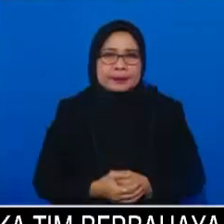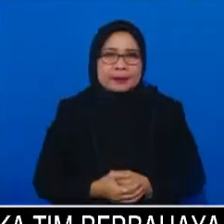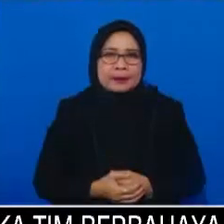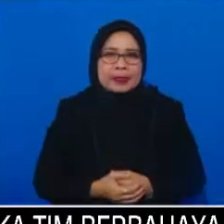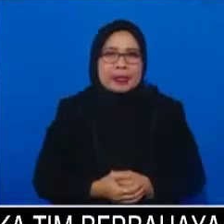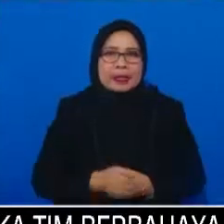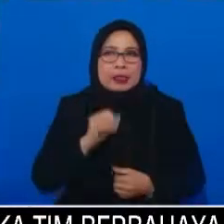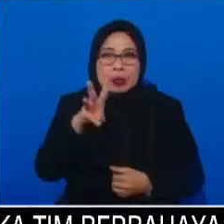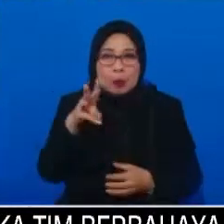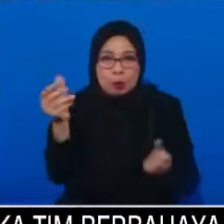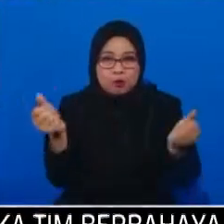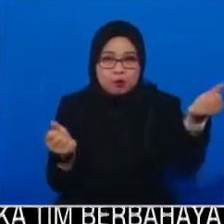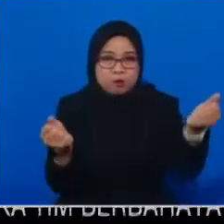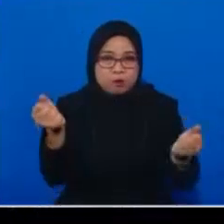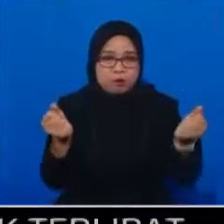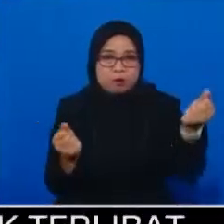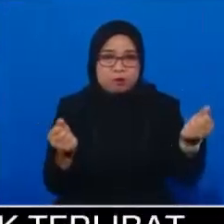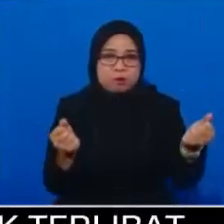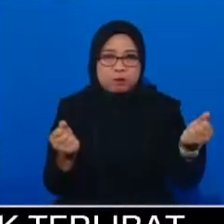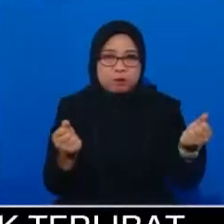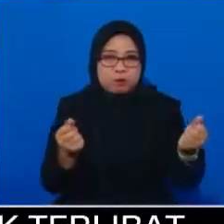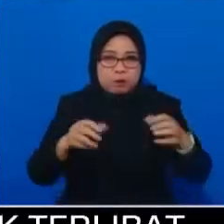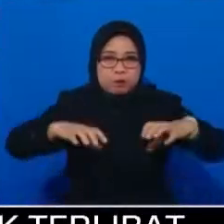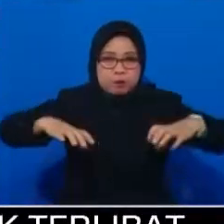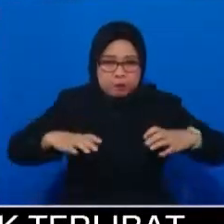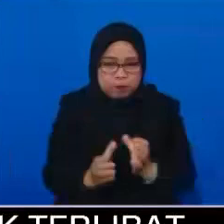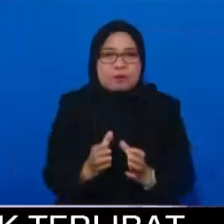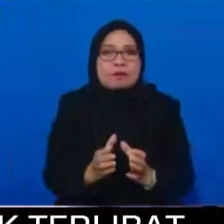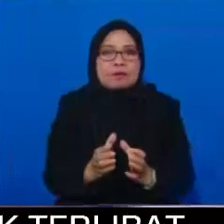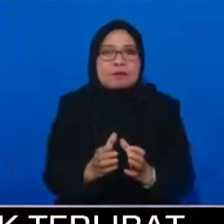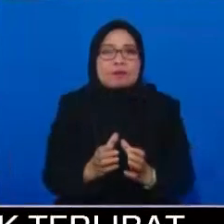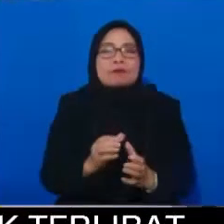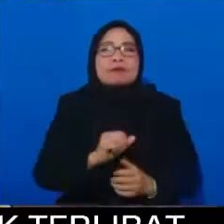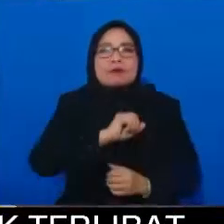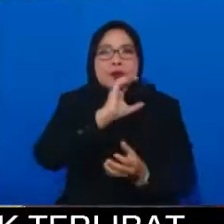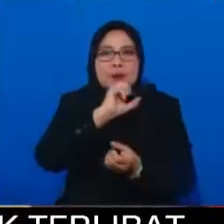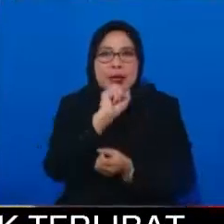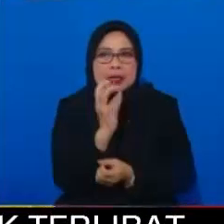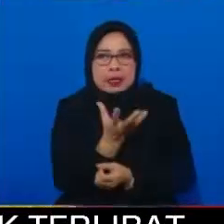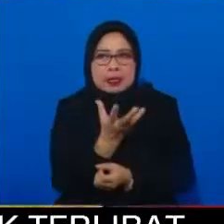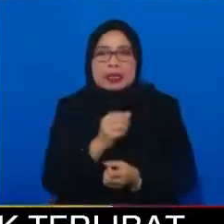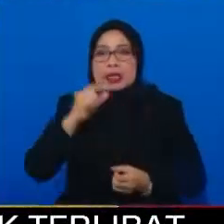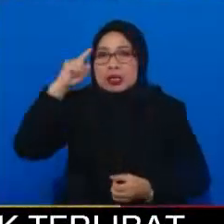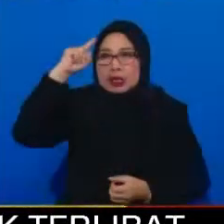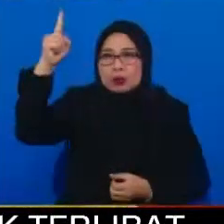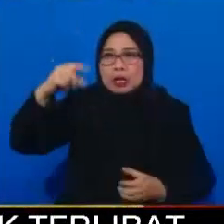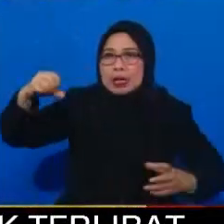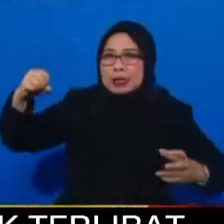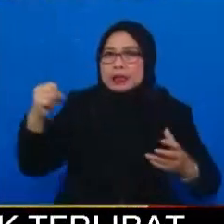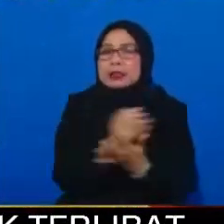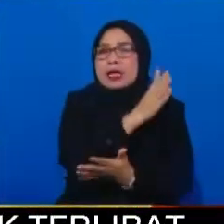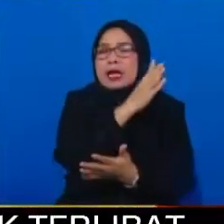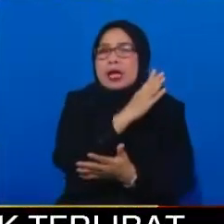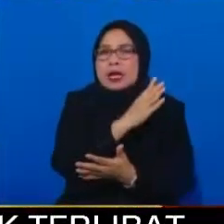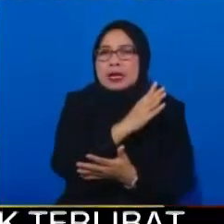Tiga minibus ringsek usai ditabrak truk di jalur lintas Citeras Jawilan, Kabupaten Serang, Banten. Sementara itu diduga berkecepatan tinggi,